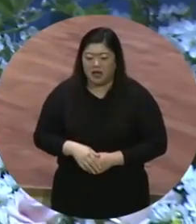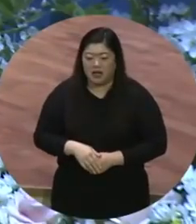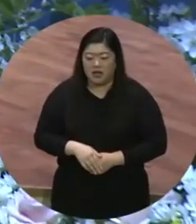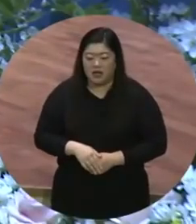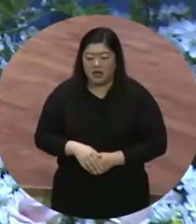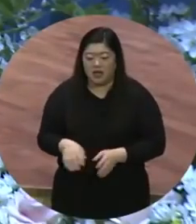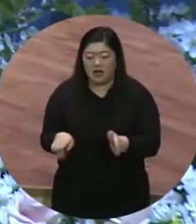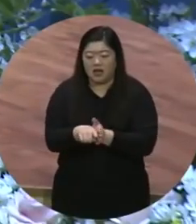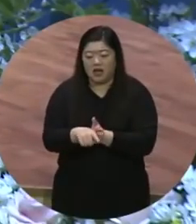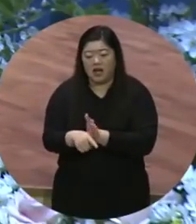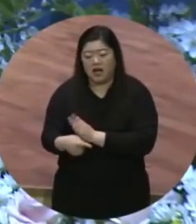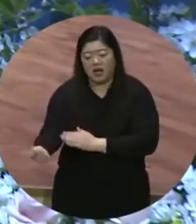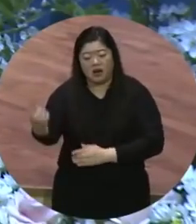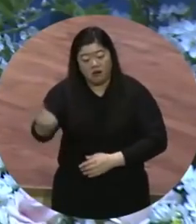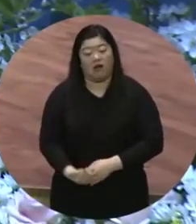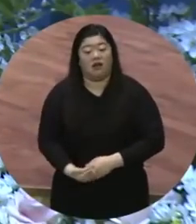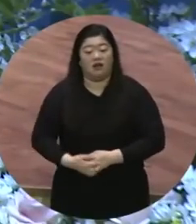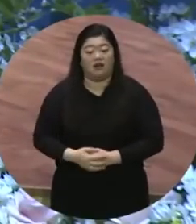될지어다.